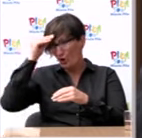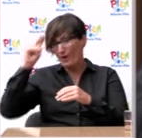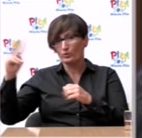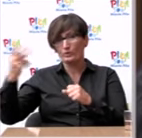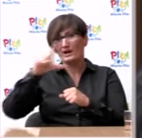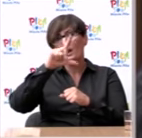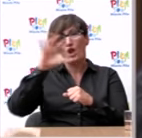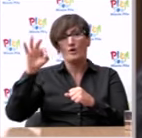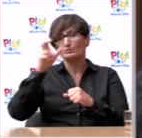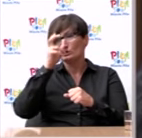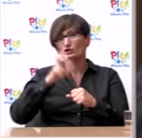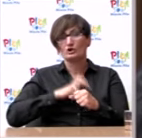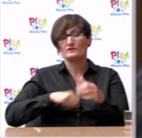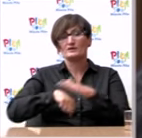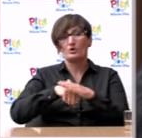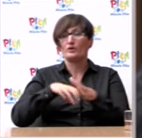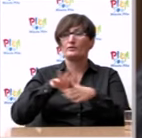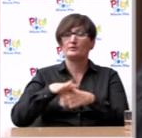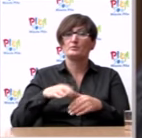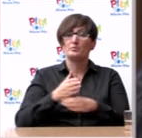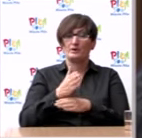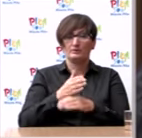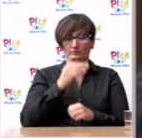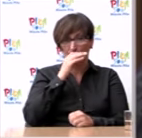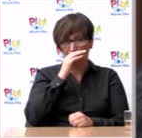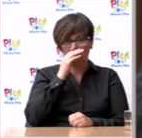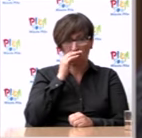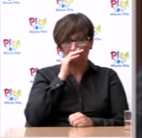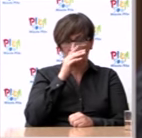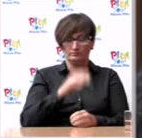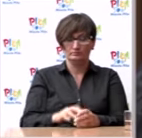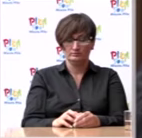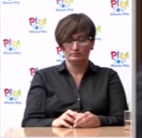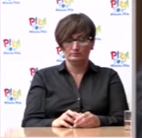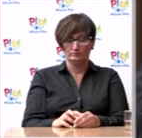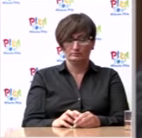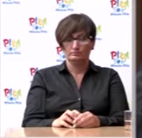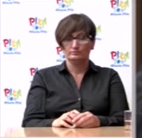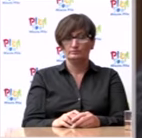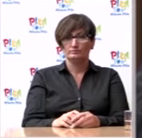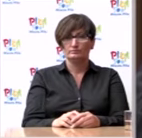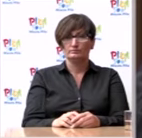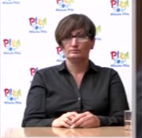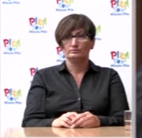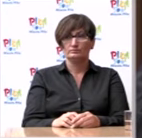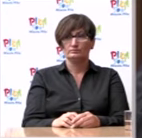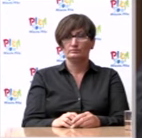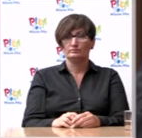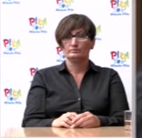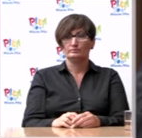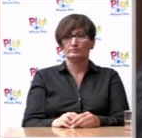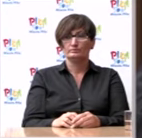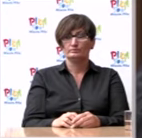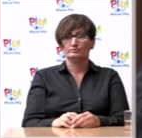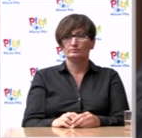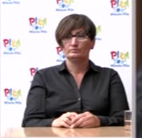przez pierwsze Liceum Ogólnokształcące imienia Marii Skłodowskiej-Curie, ale ze względu na plan zagospodarowania niczego to nie zmienia, jest